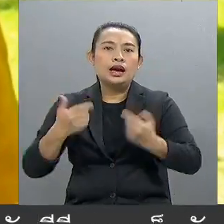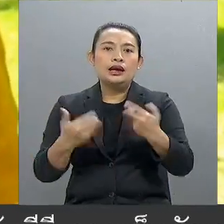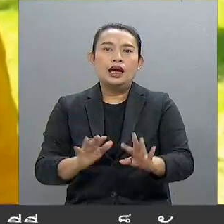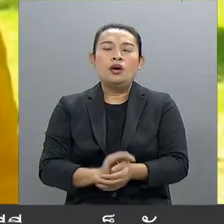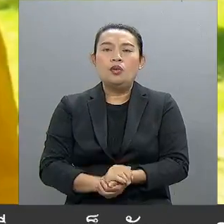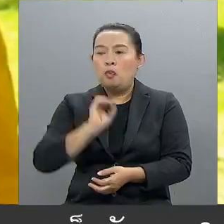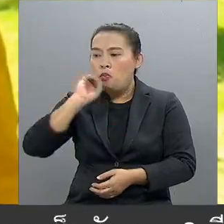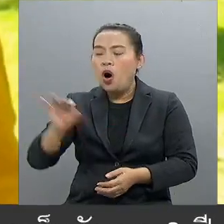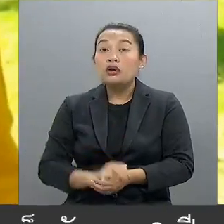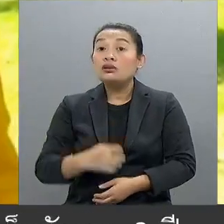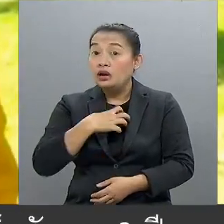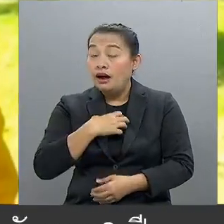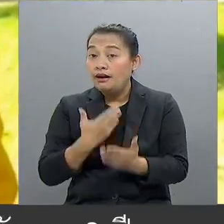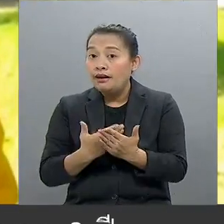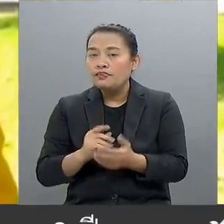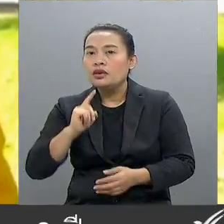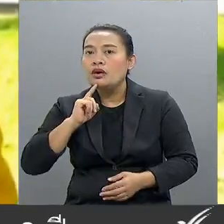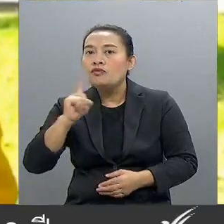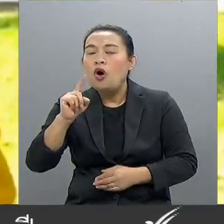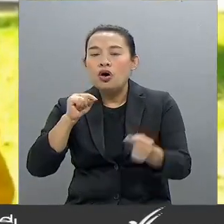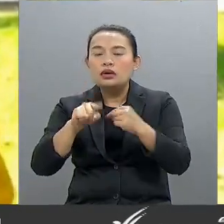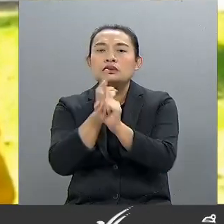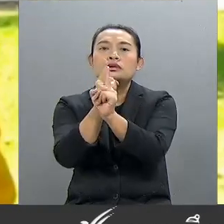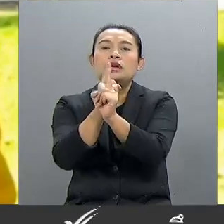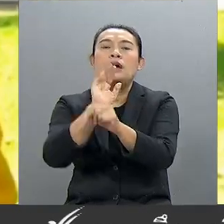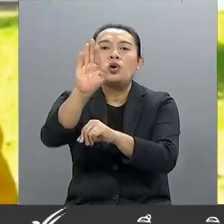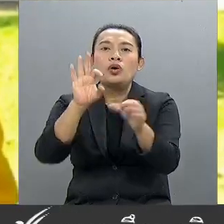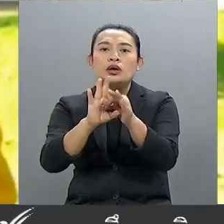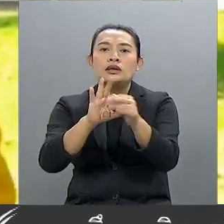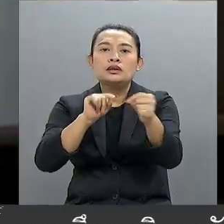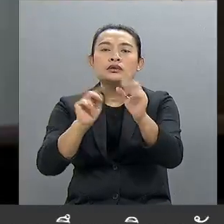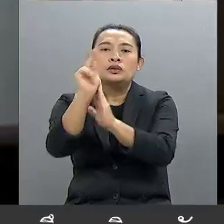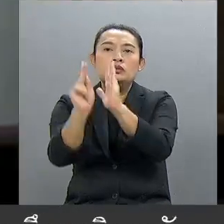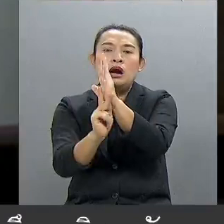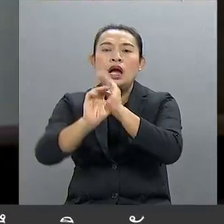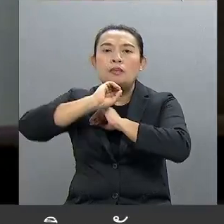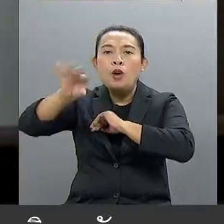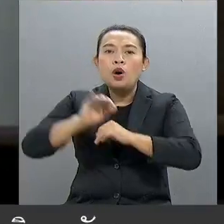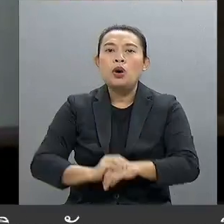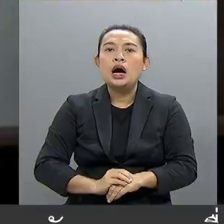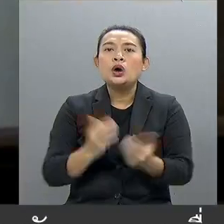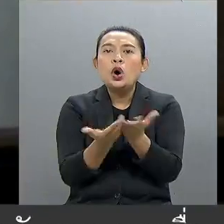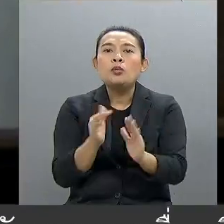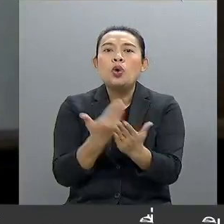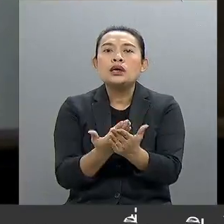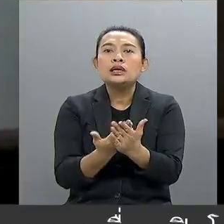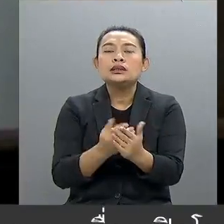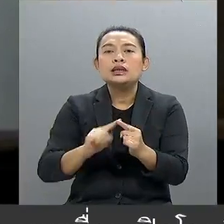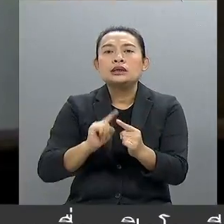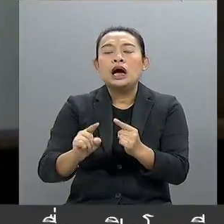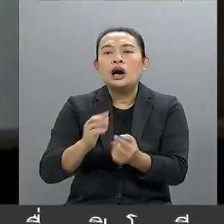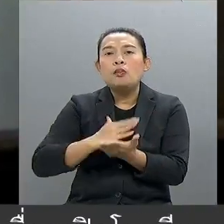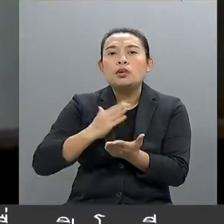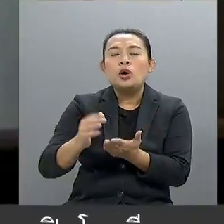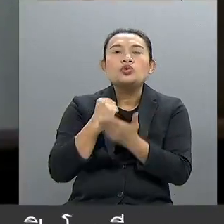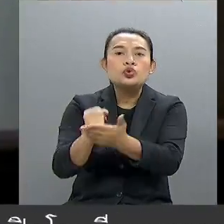ได้ก็ให้ไปฟ้องศูนย์ดำรงธรรมออกไปเลยว่าทายาทไม่จ่ายค่ะ ทีมข่าวได้ไปพบนางสุ